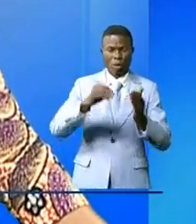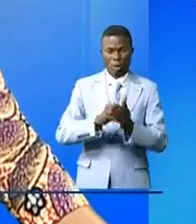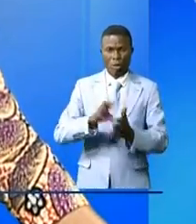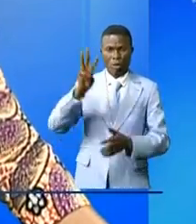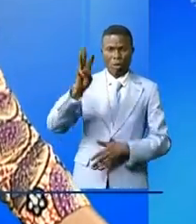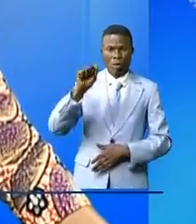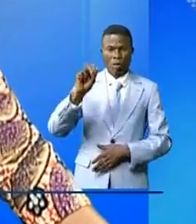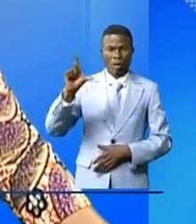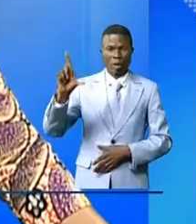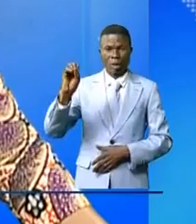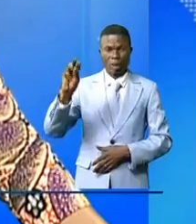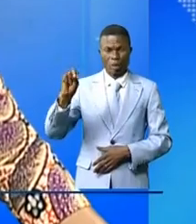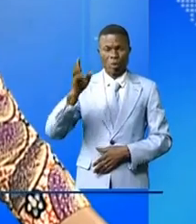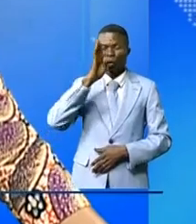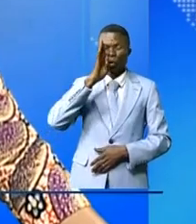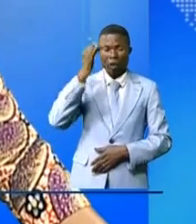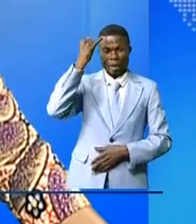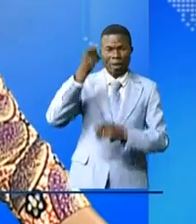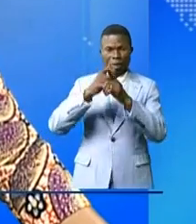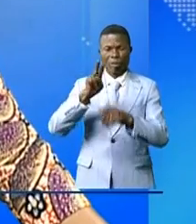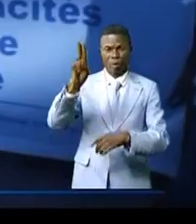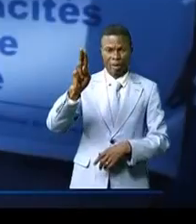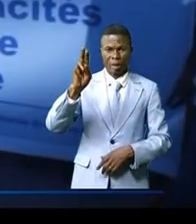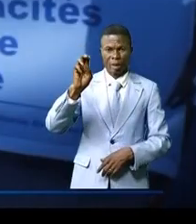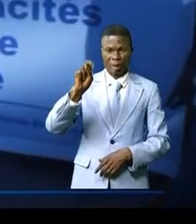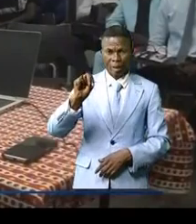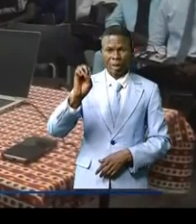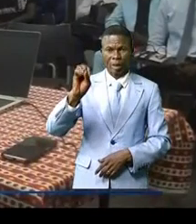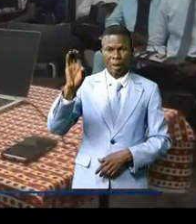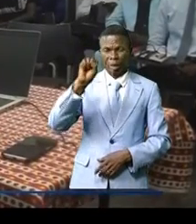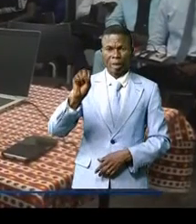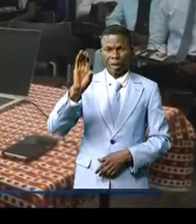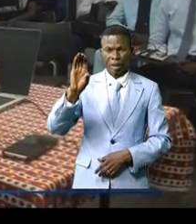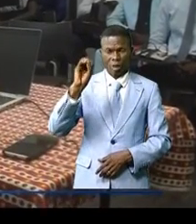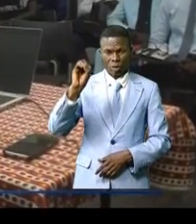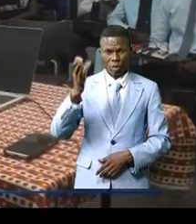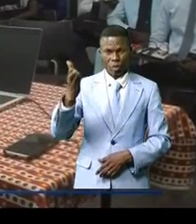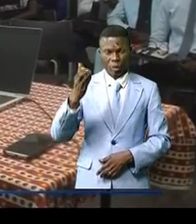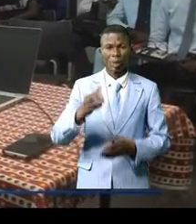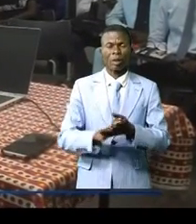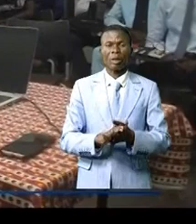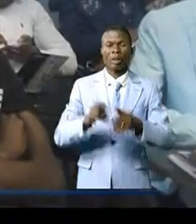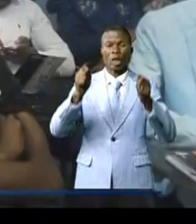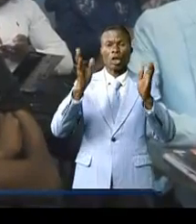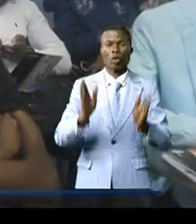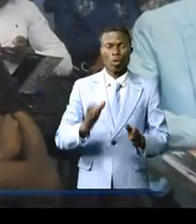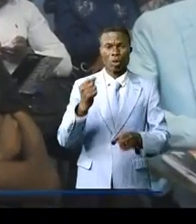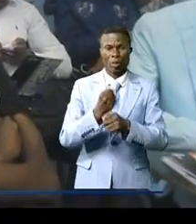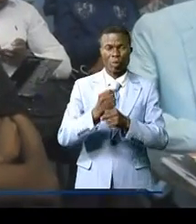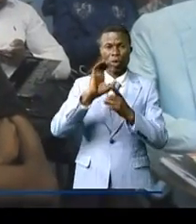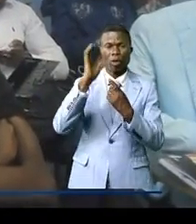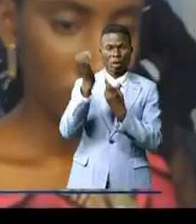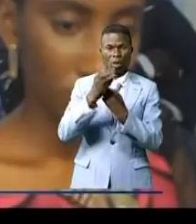de Bruxelles, une initiative de l'UNESCO. Regardez. Le renforcement des capacités des professionnels des médias dans le secteur culturel